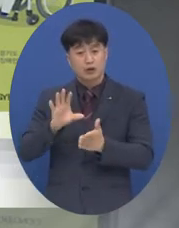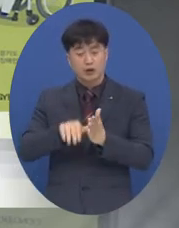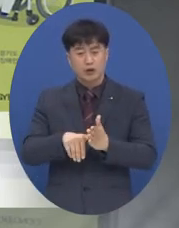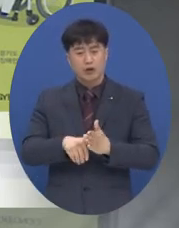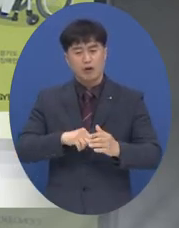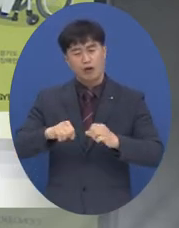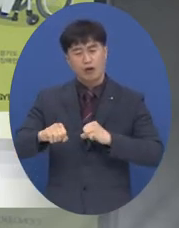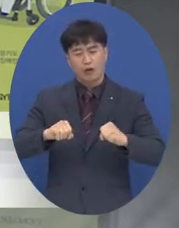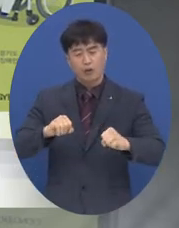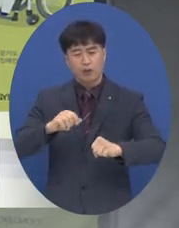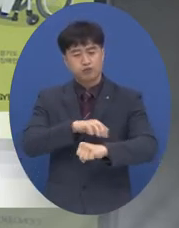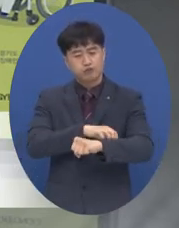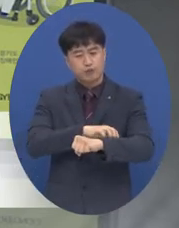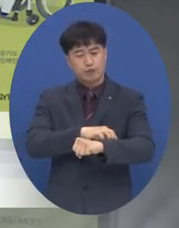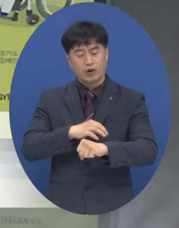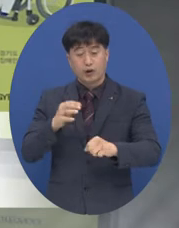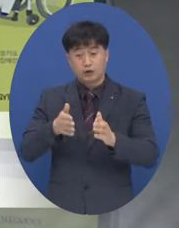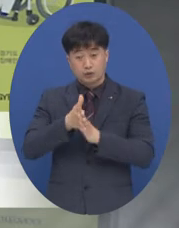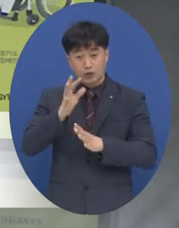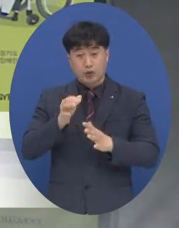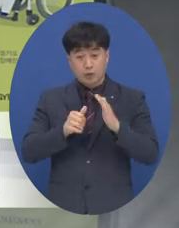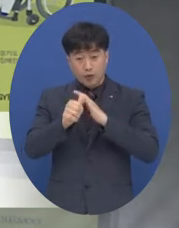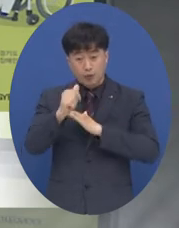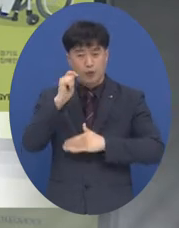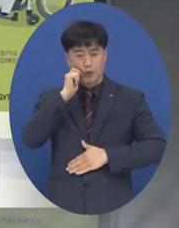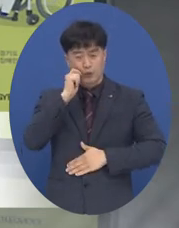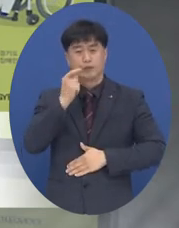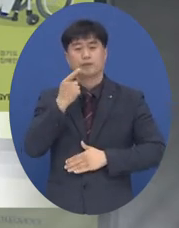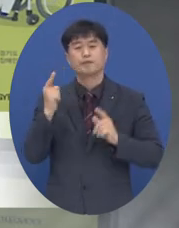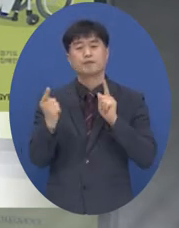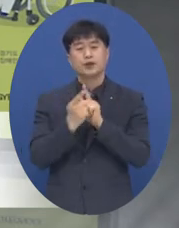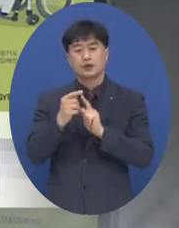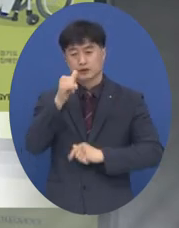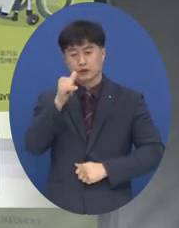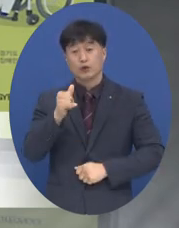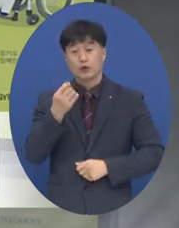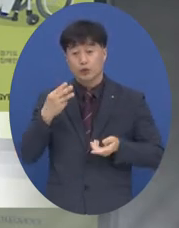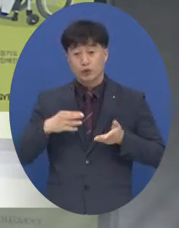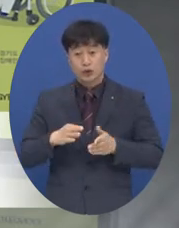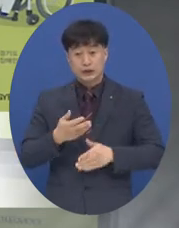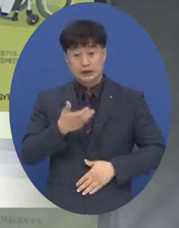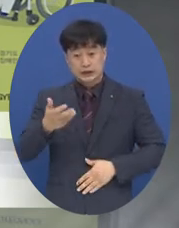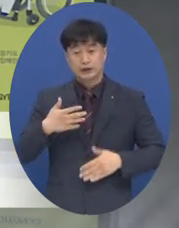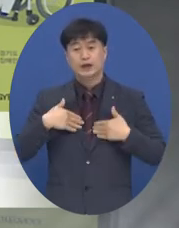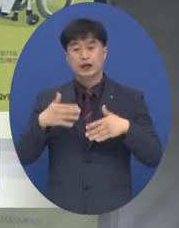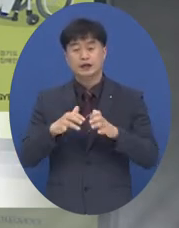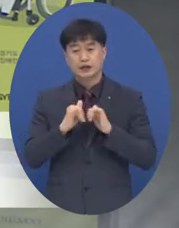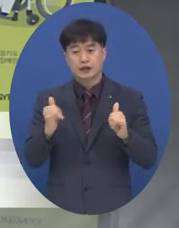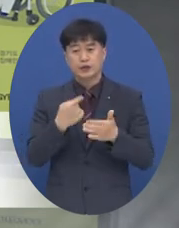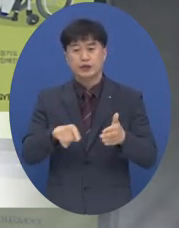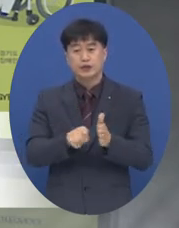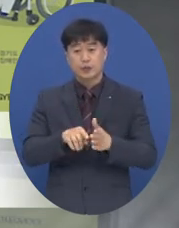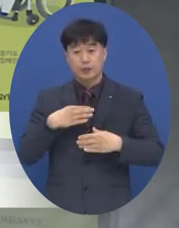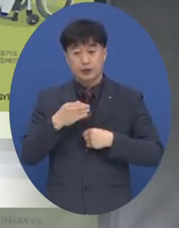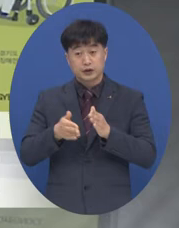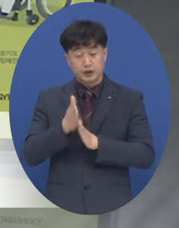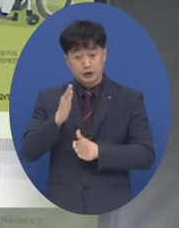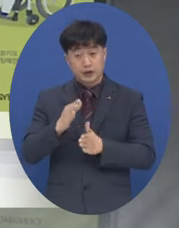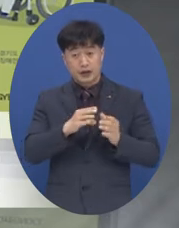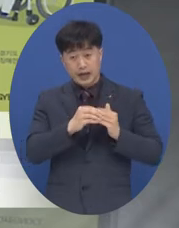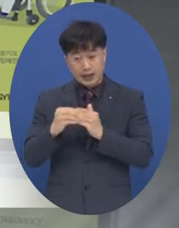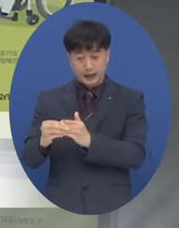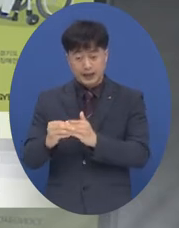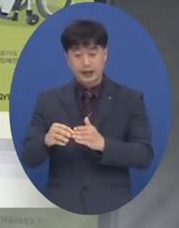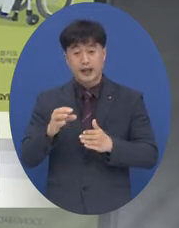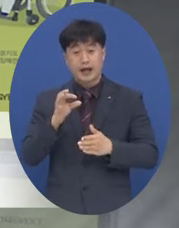거동이 불편해 시설 찾는데 어려움을 겪고 나는데요 경기도가 이런 이동 약자를 위해 편의시설 안내 스마트앱을